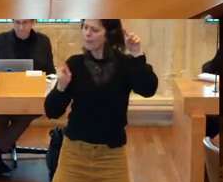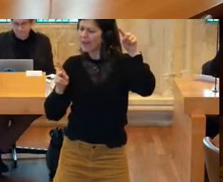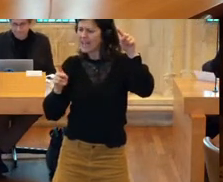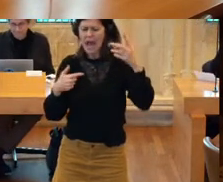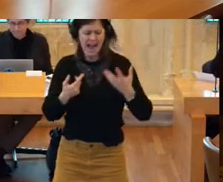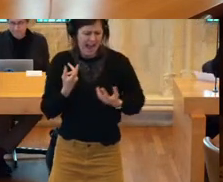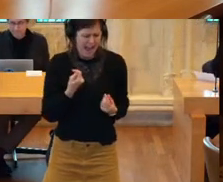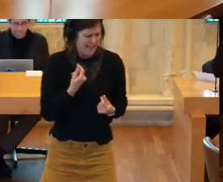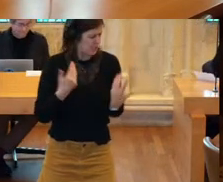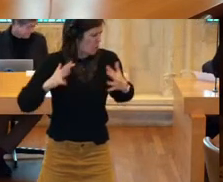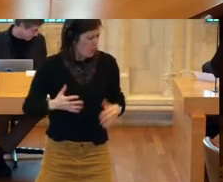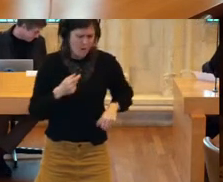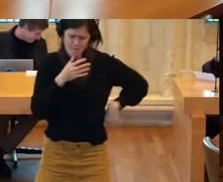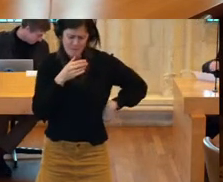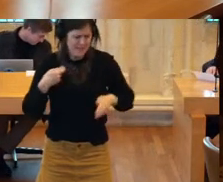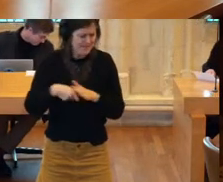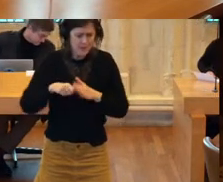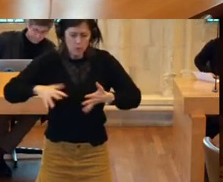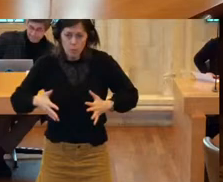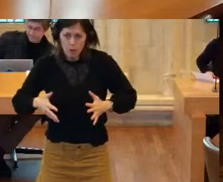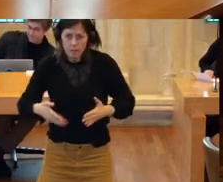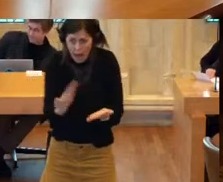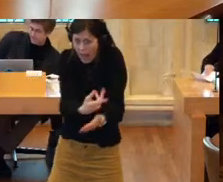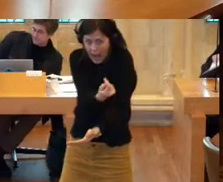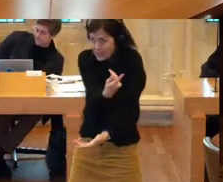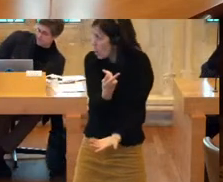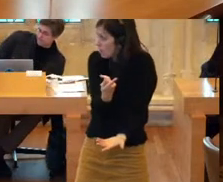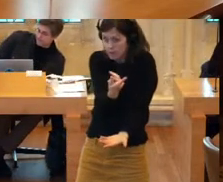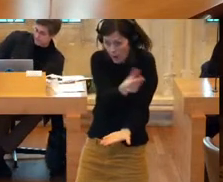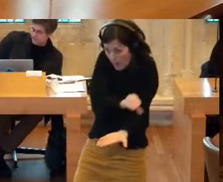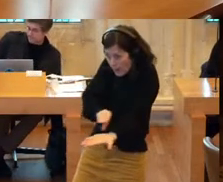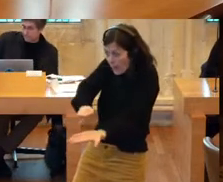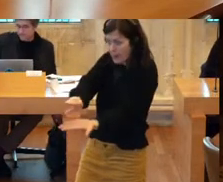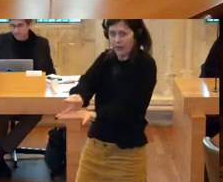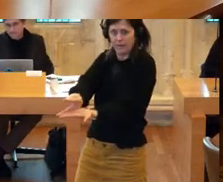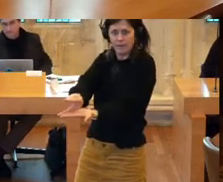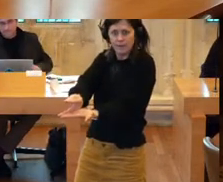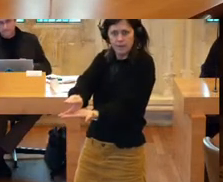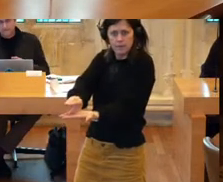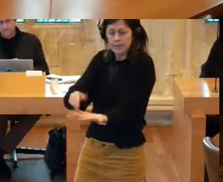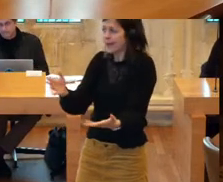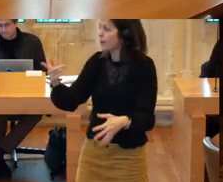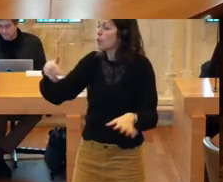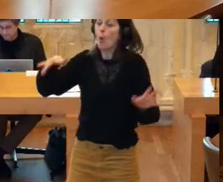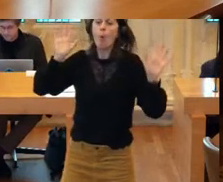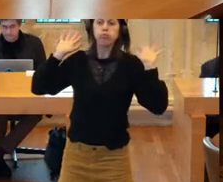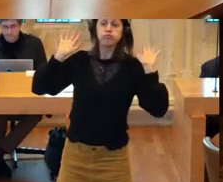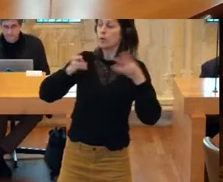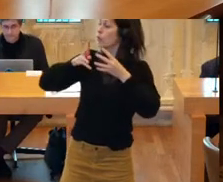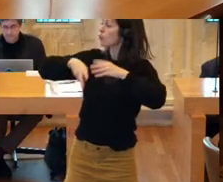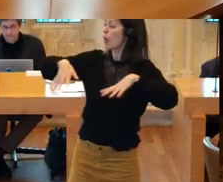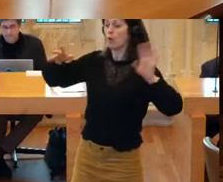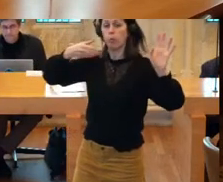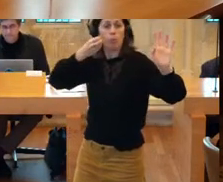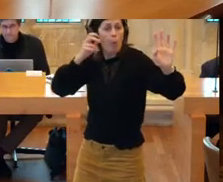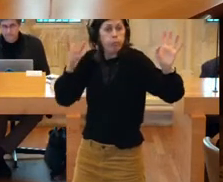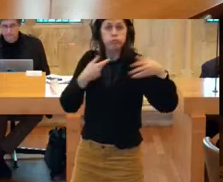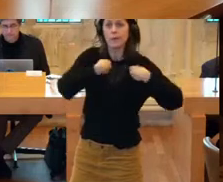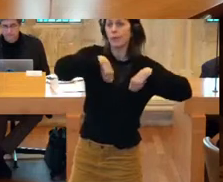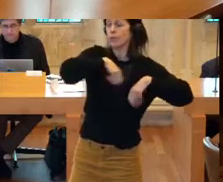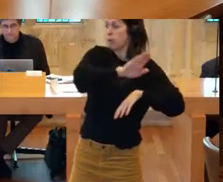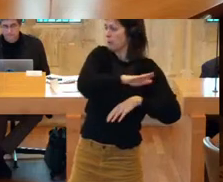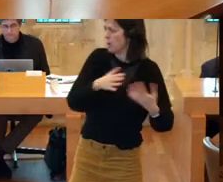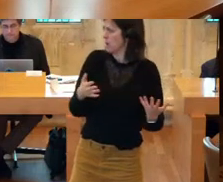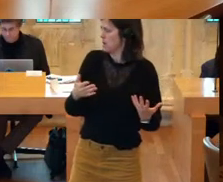sont juste sous les yeux de tous, mal attribués, dans la plus grande impunité. Vous allez me dire